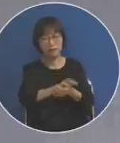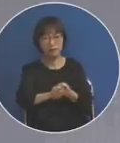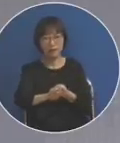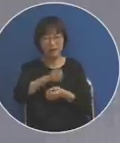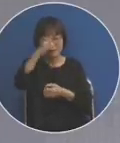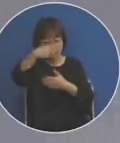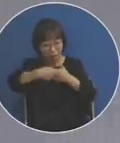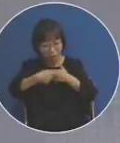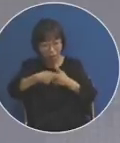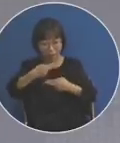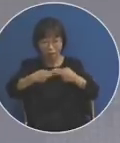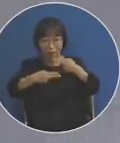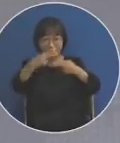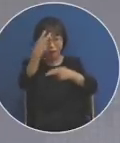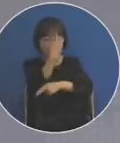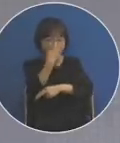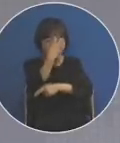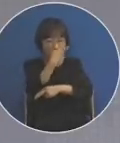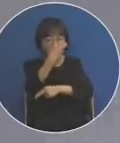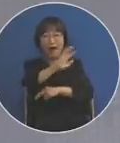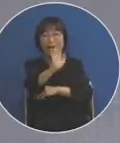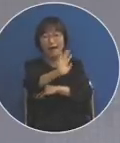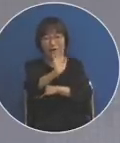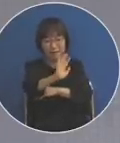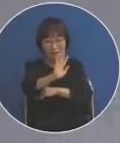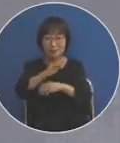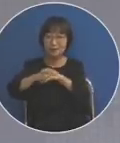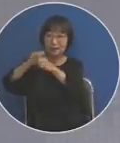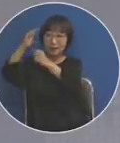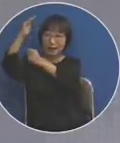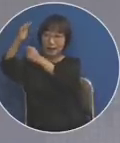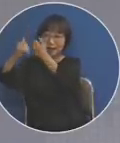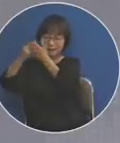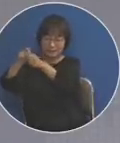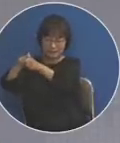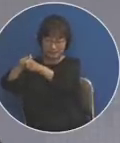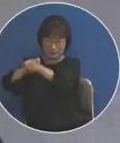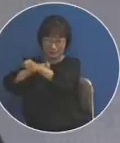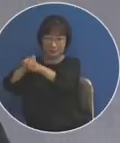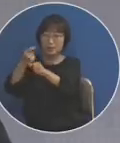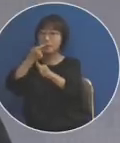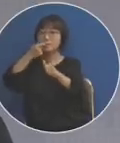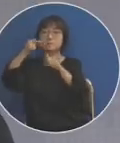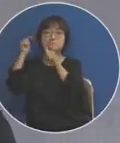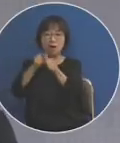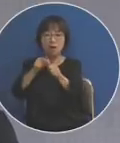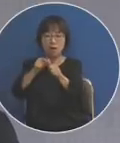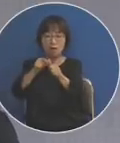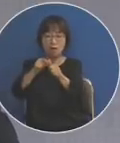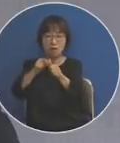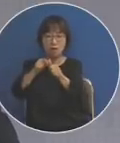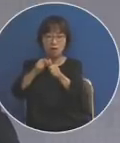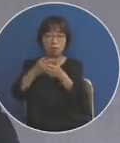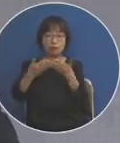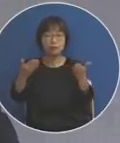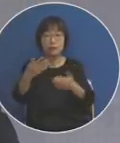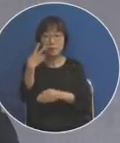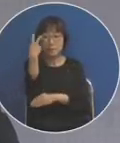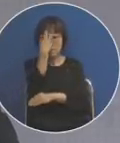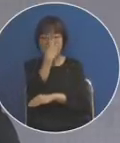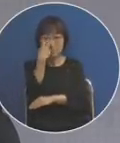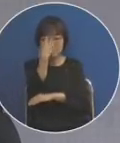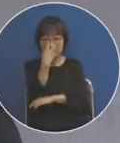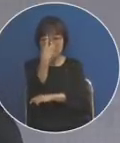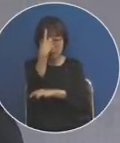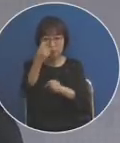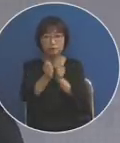이게 아니고 큰 특명을 축복을 주시면서 얘기한 거예요. He didn't just call you and say, "Oh yeah, be a watchman," but he has given a special